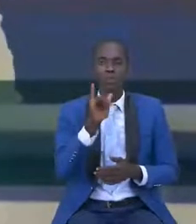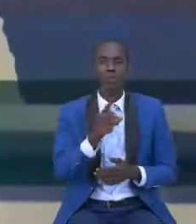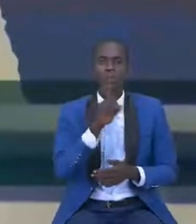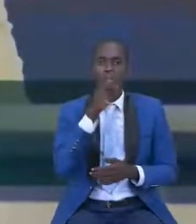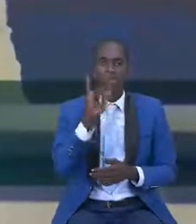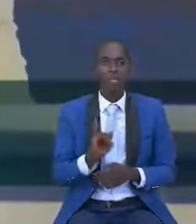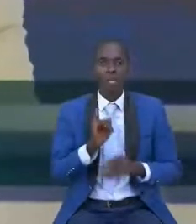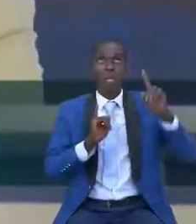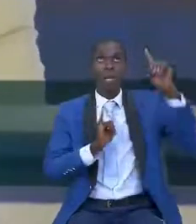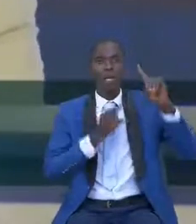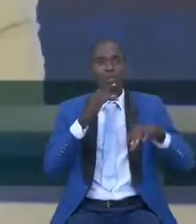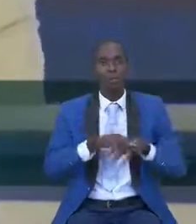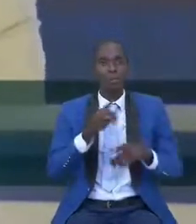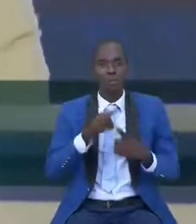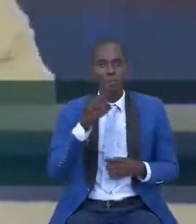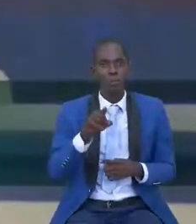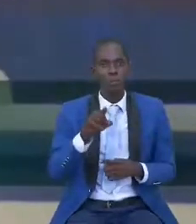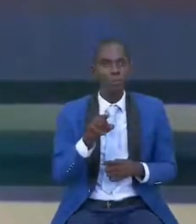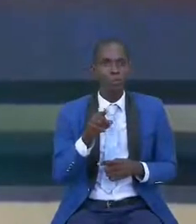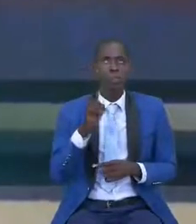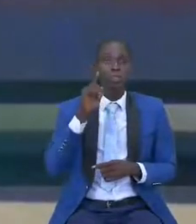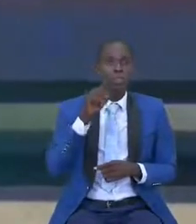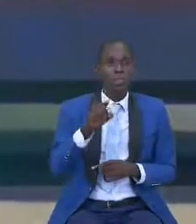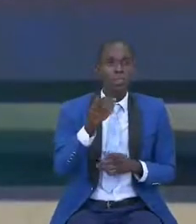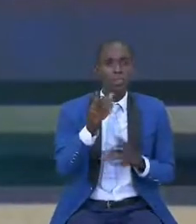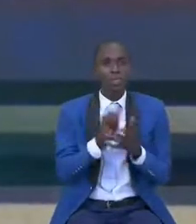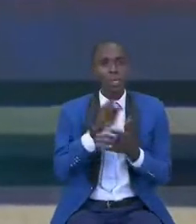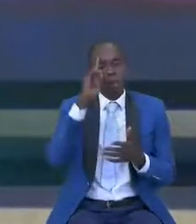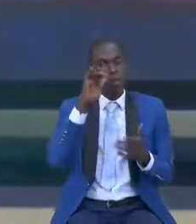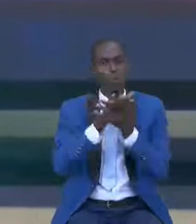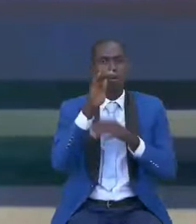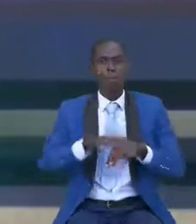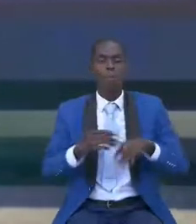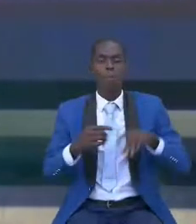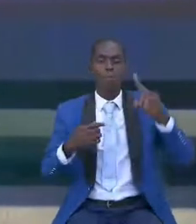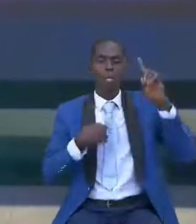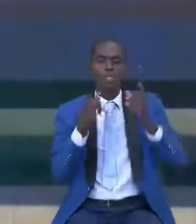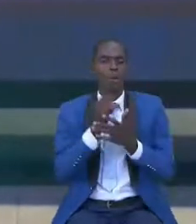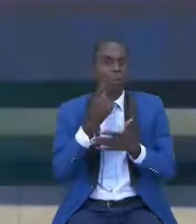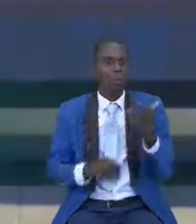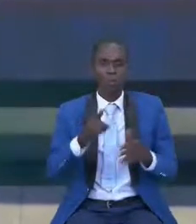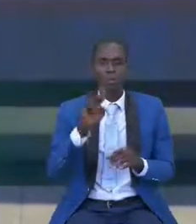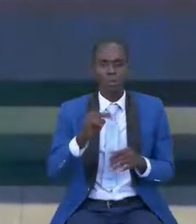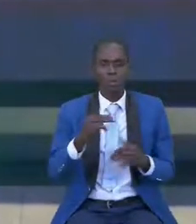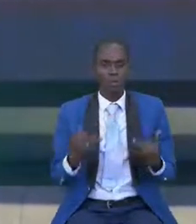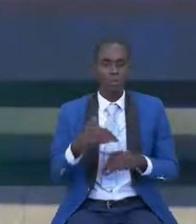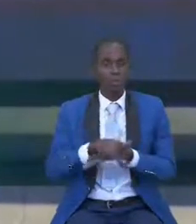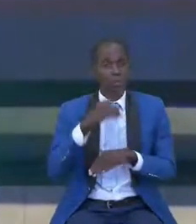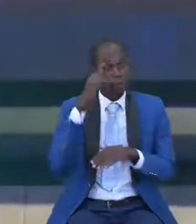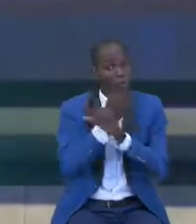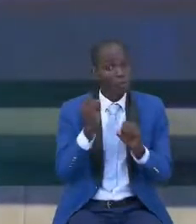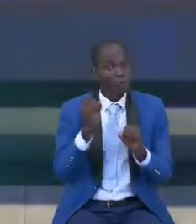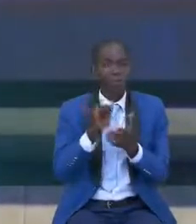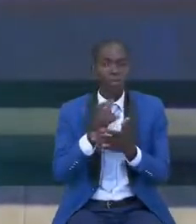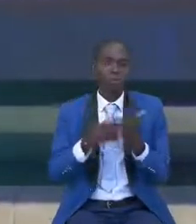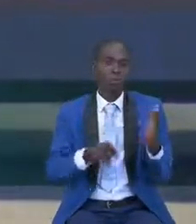Verset 12, en vérité, je vous le dis, celui qui croit en moi, ça c'est ce